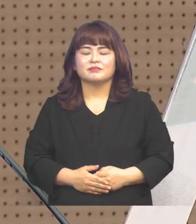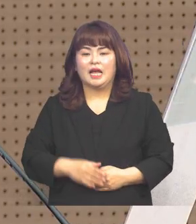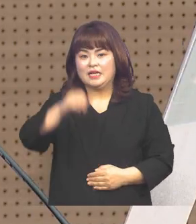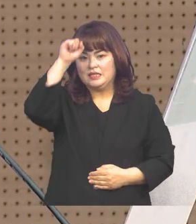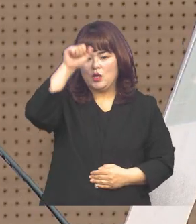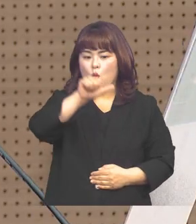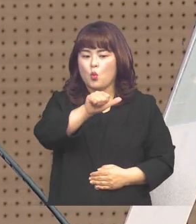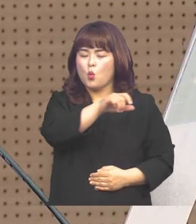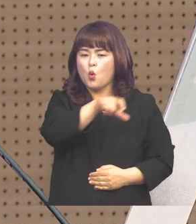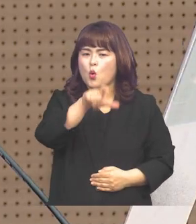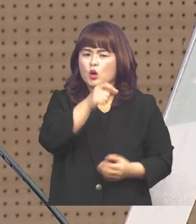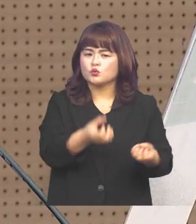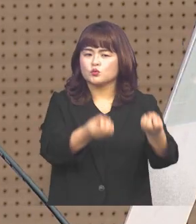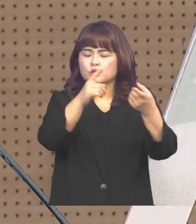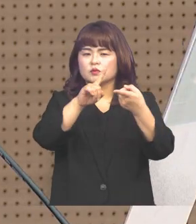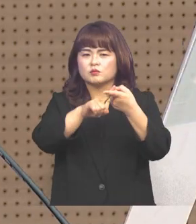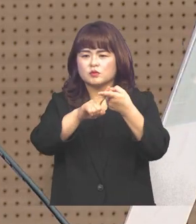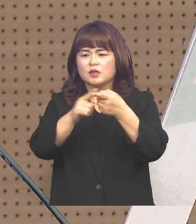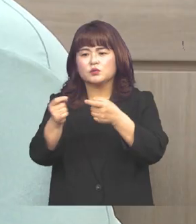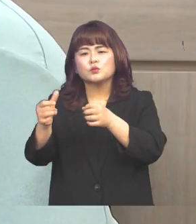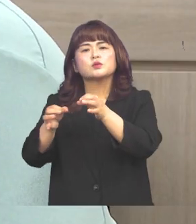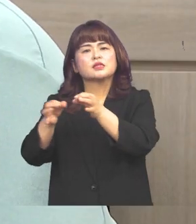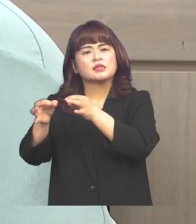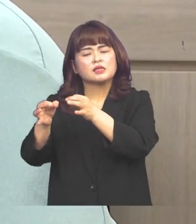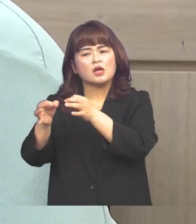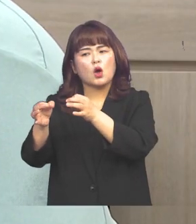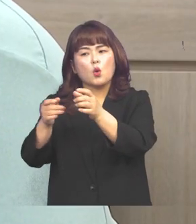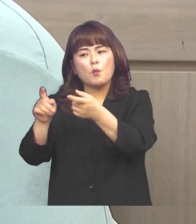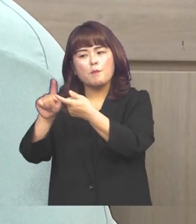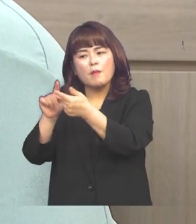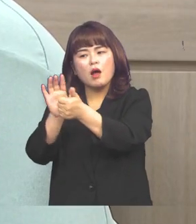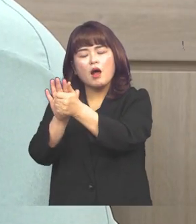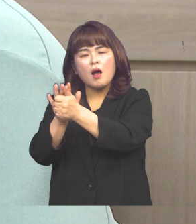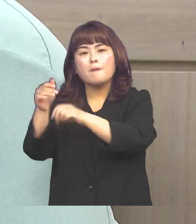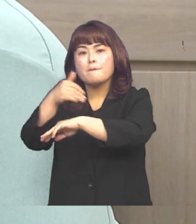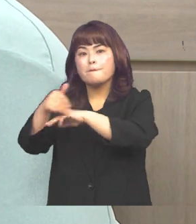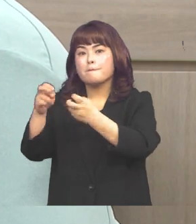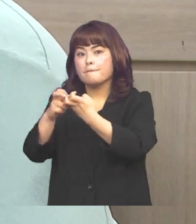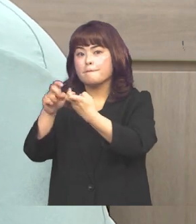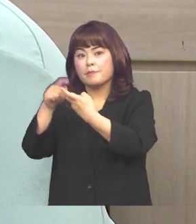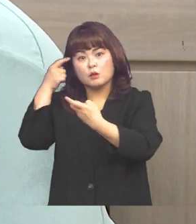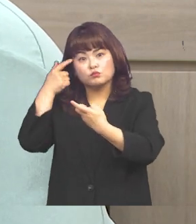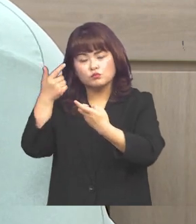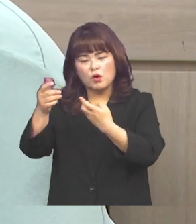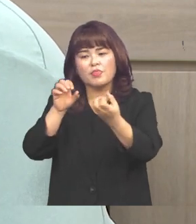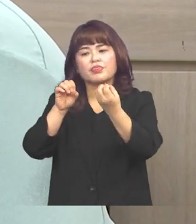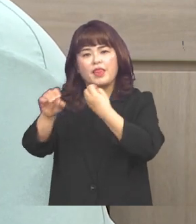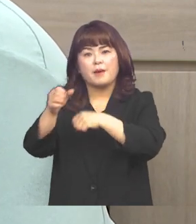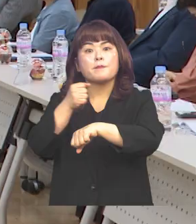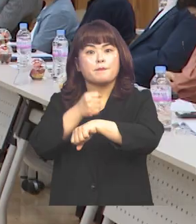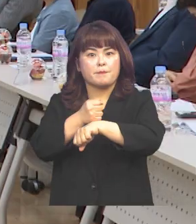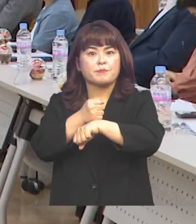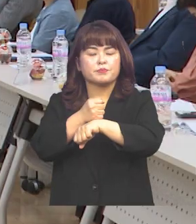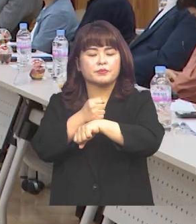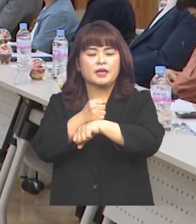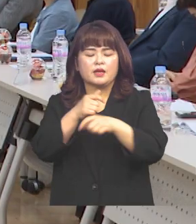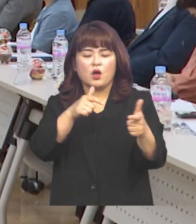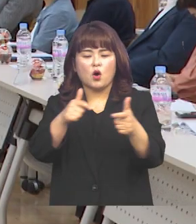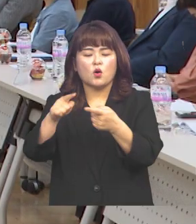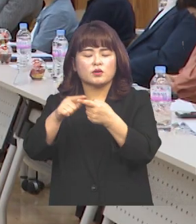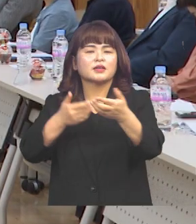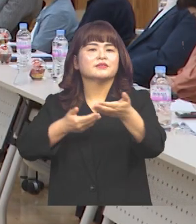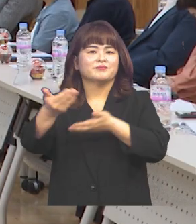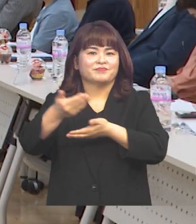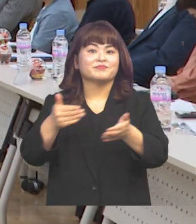또한 신갈 오거리 축제와 관련해 시의 소상공인 지원책도 질문하고 이 시장이 시의 지원책을 답하는 등